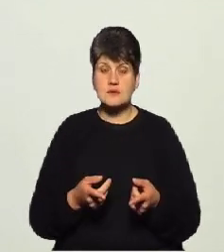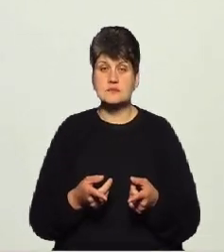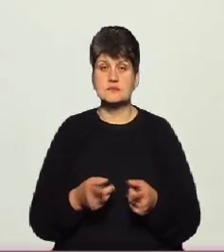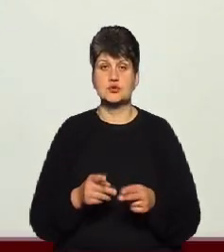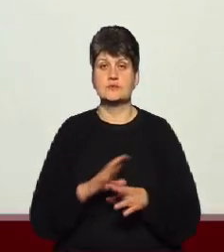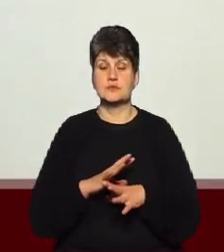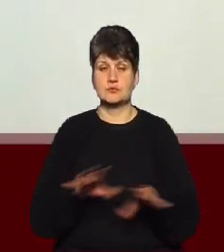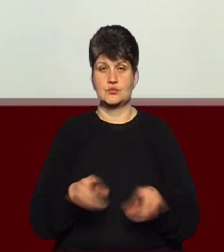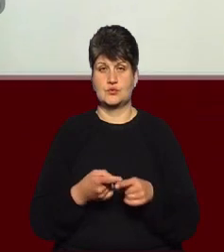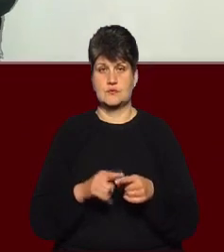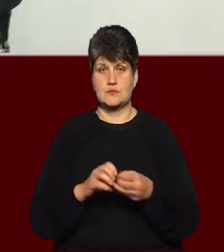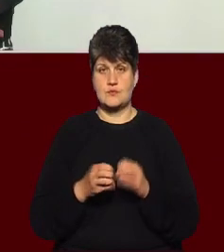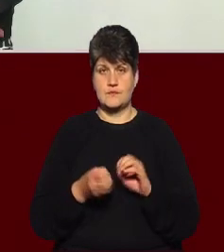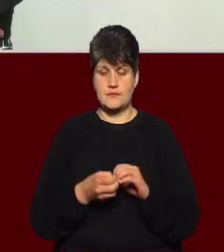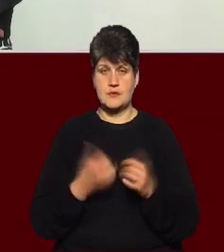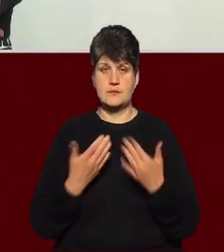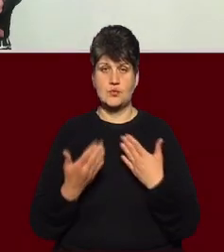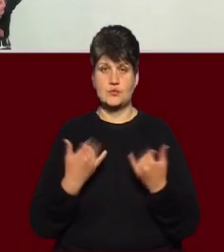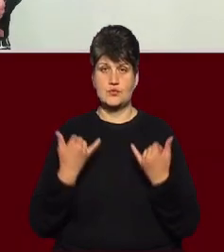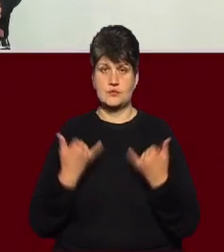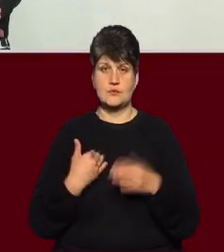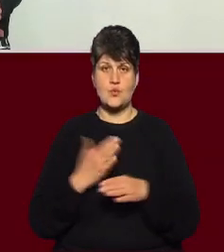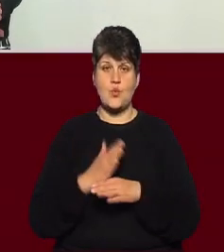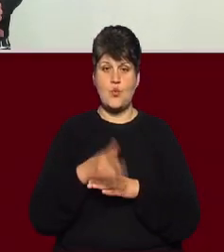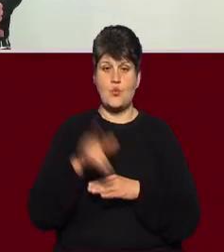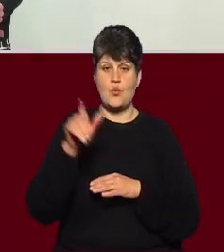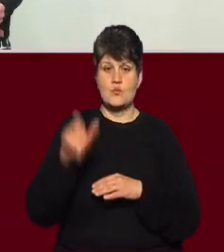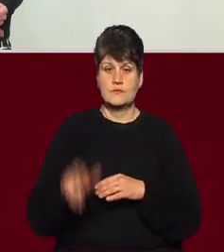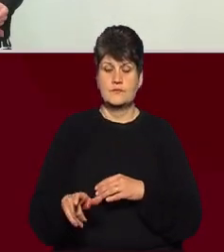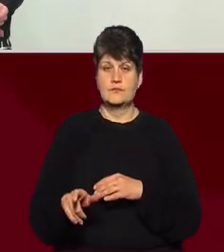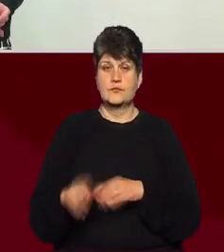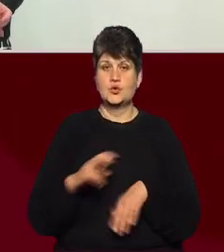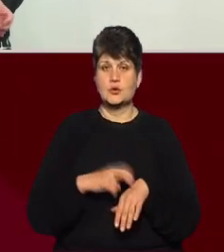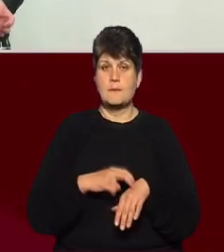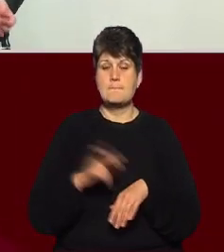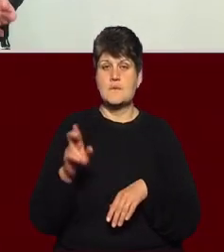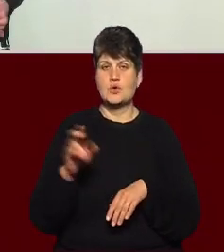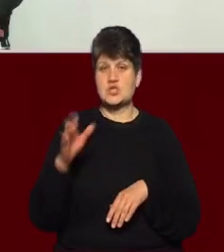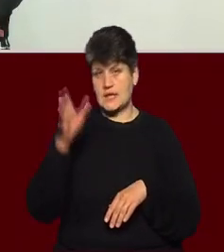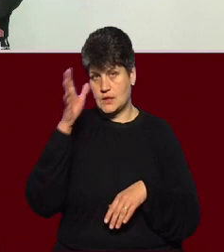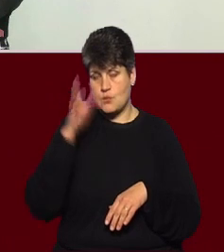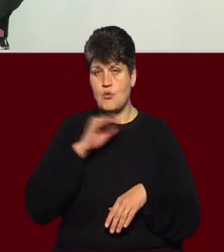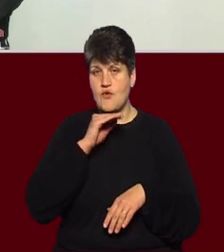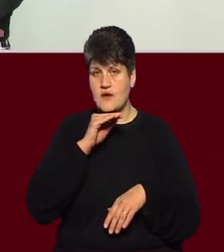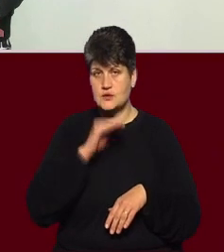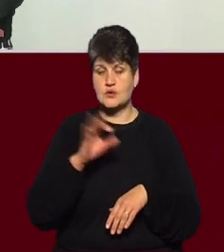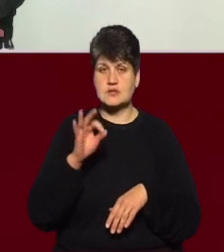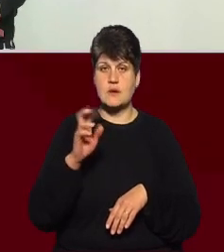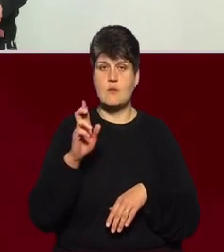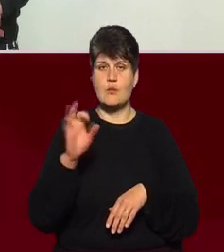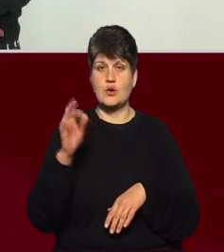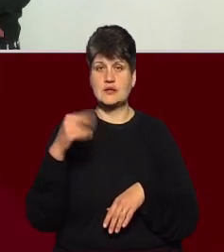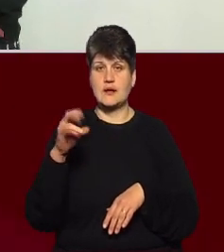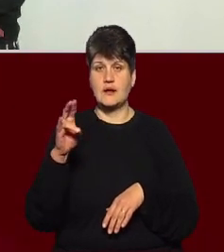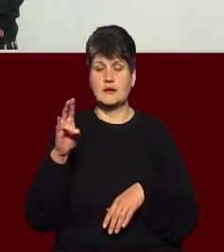сьогодні спілкуємося із нашою гостею. Це доктор біологічних наук, професор Оксана Боднар. Добрий вечір. Добрий вечір,